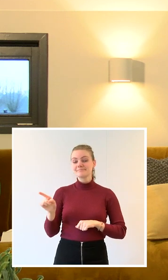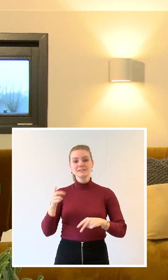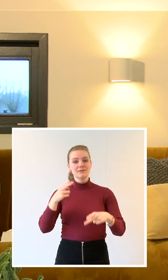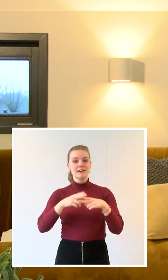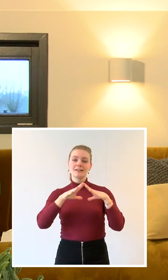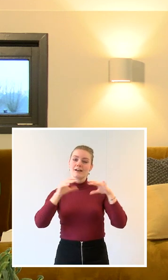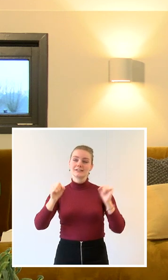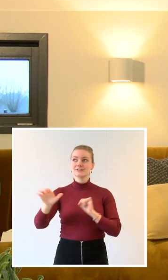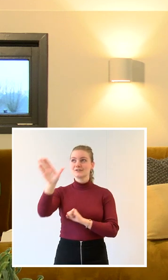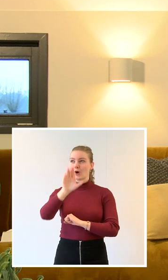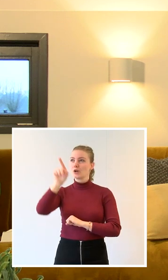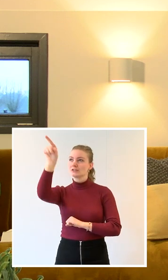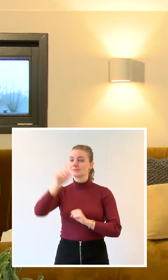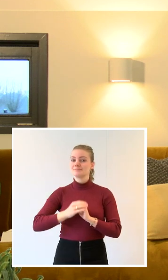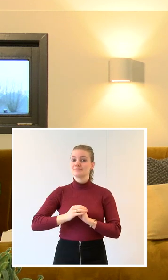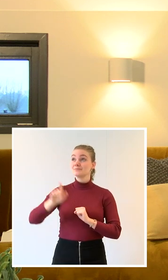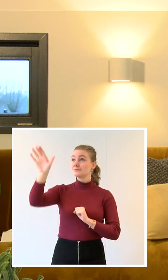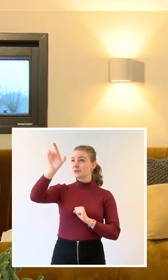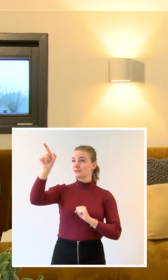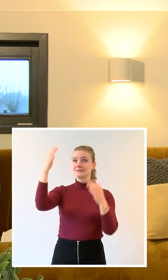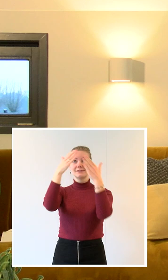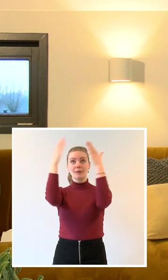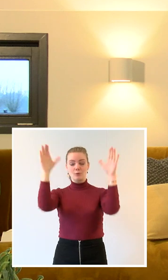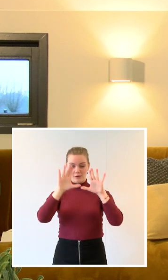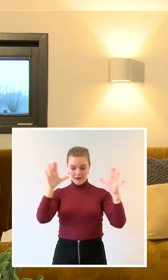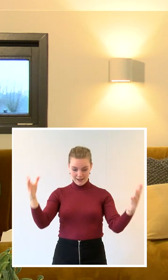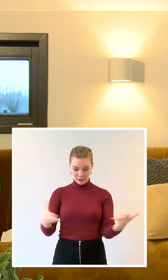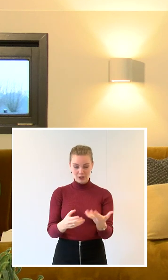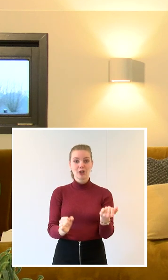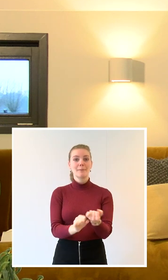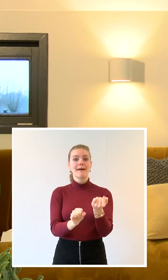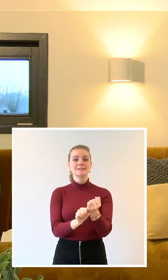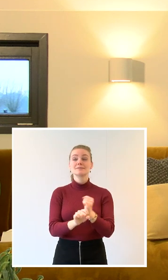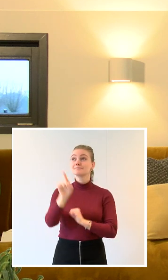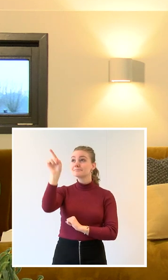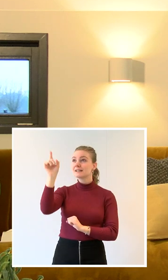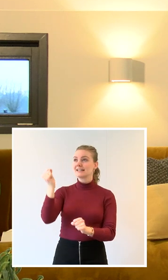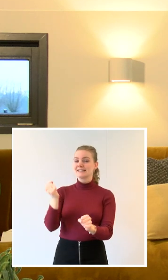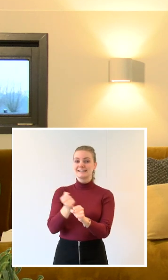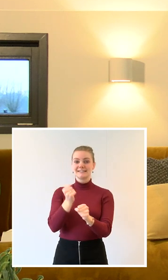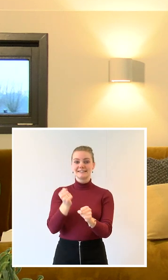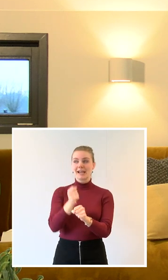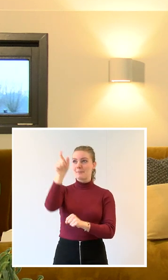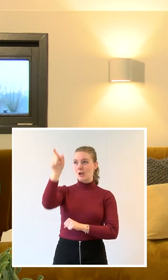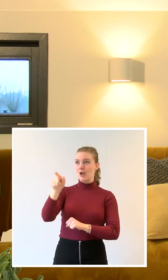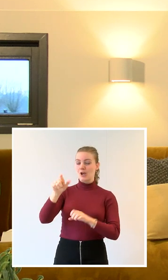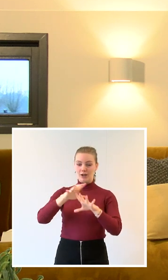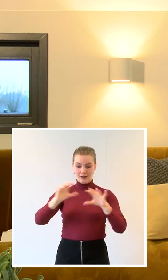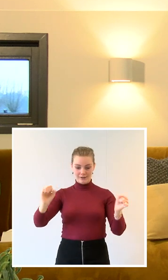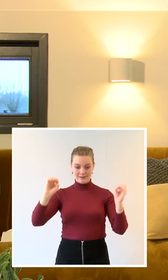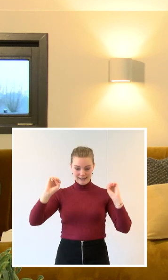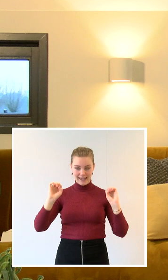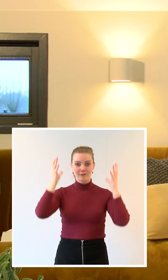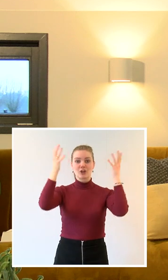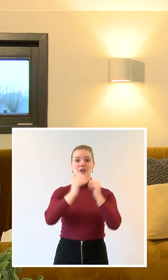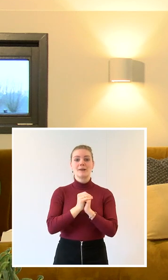de aarde heeft gemaakt. Hij is de schepper van al het leven. En ik mag je de groet van God doorgeven. En wat